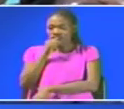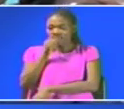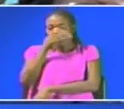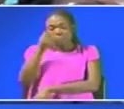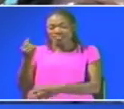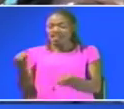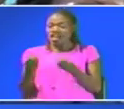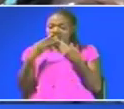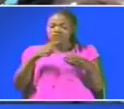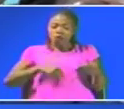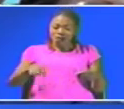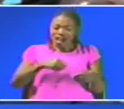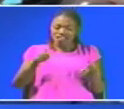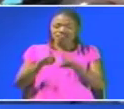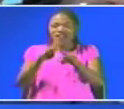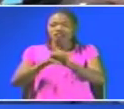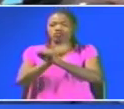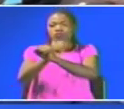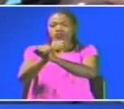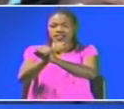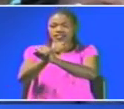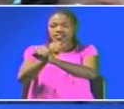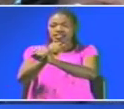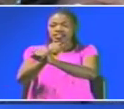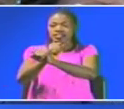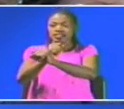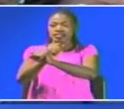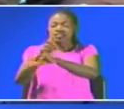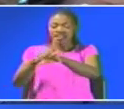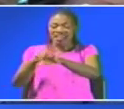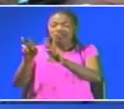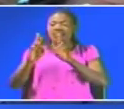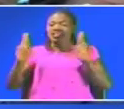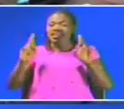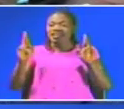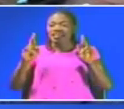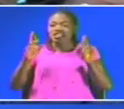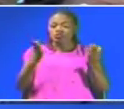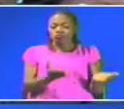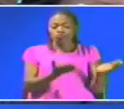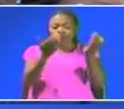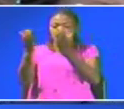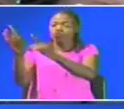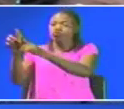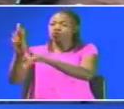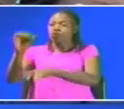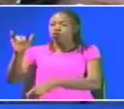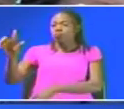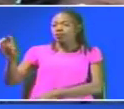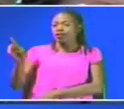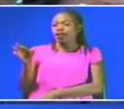tufahamishwe na tutapeana usalama wa kutosha wakati hiyo kahawa iko ready kupelekwa kwa millers,